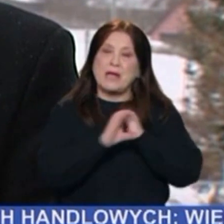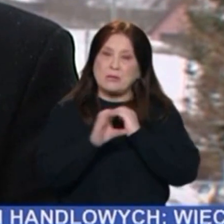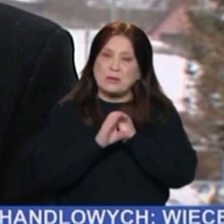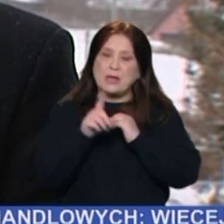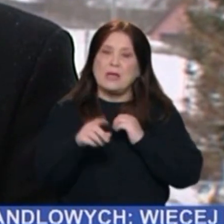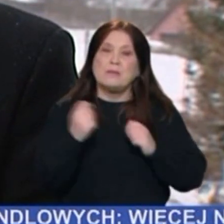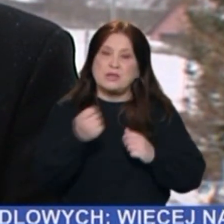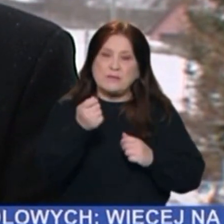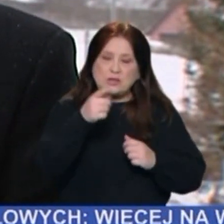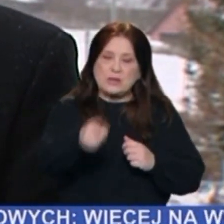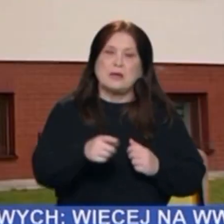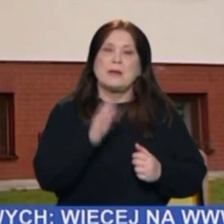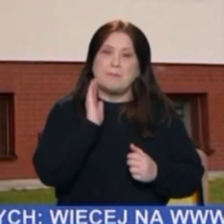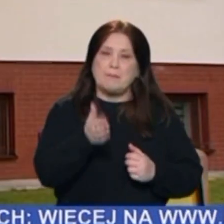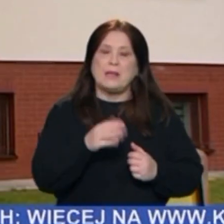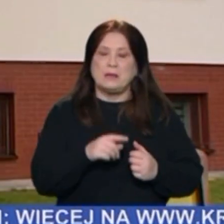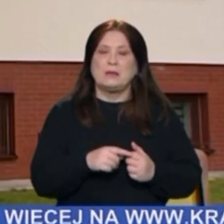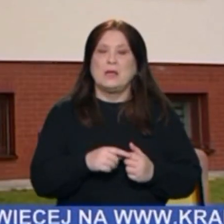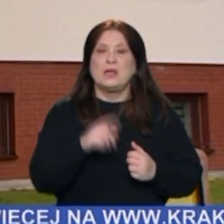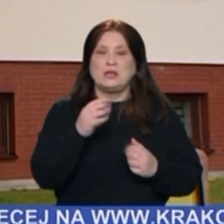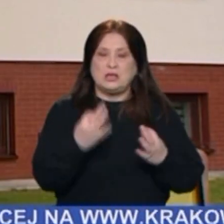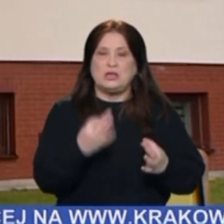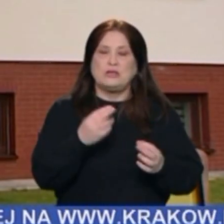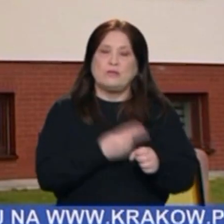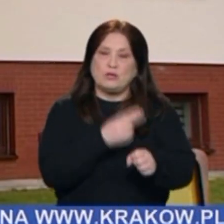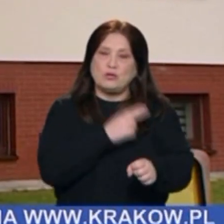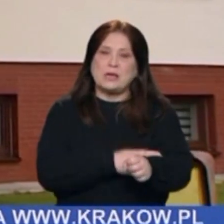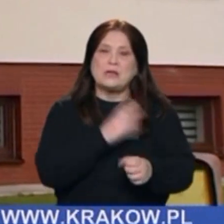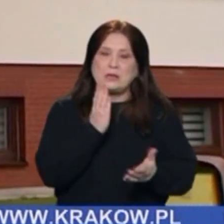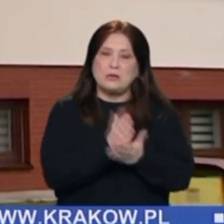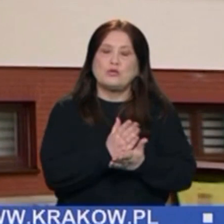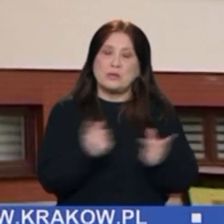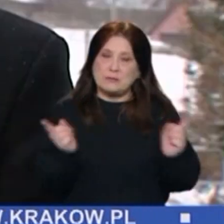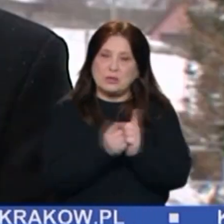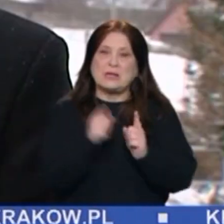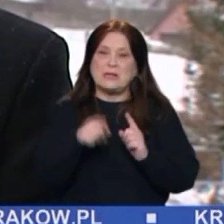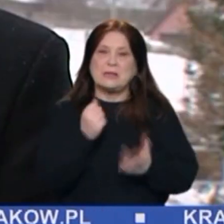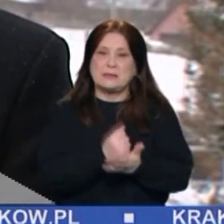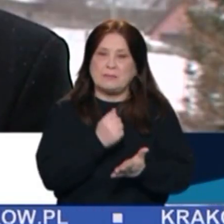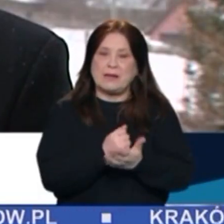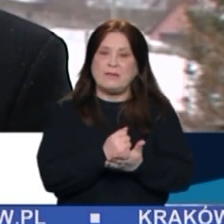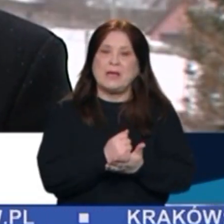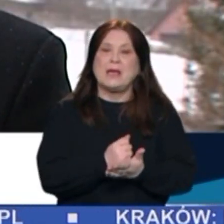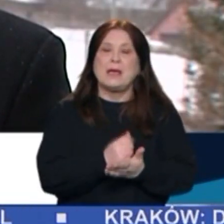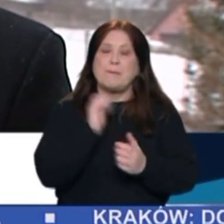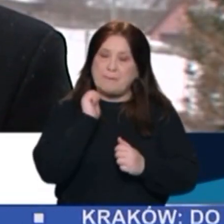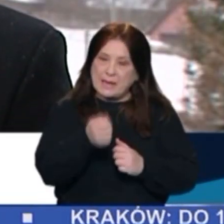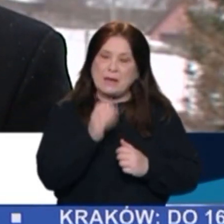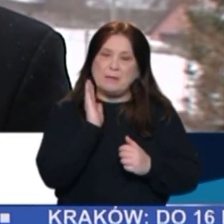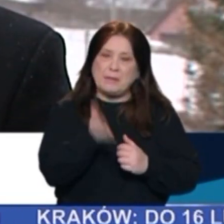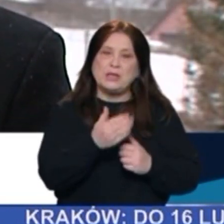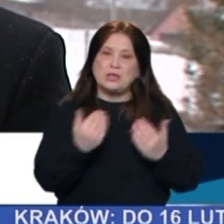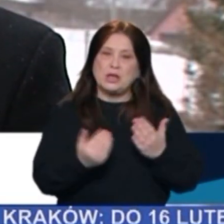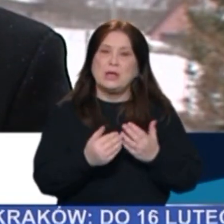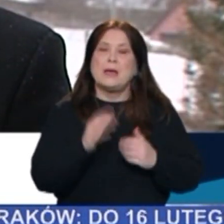żeby na tych liniach się pojawił bus. Dziś w urzędzie odbyło się już spotkanie w tej sprawie. Celem ustalenia właśnie kursów